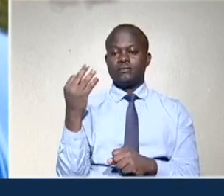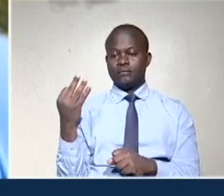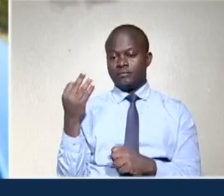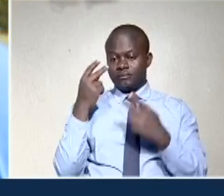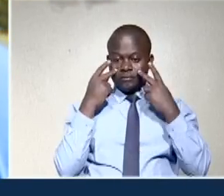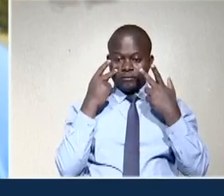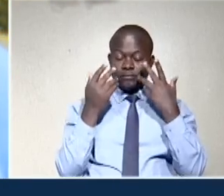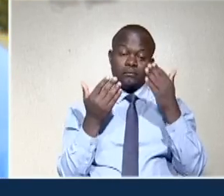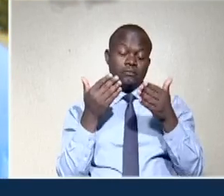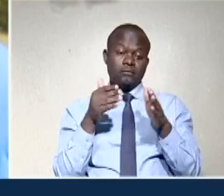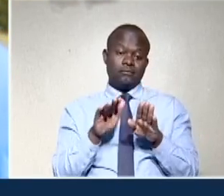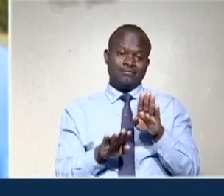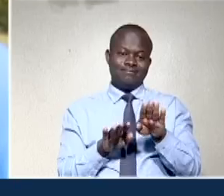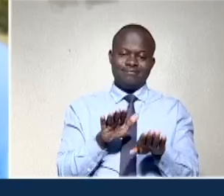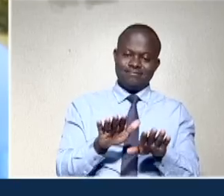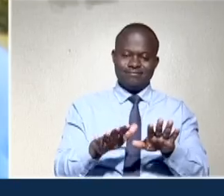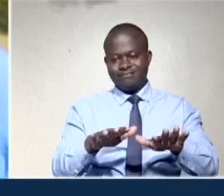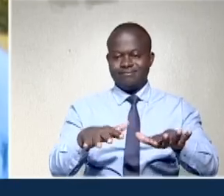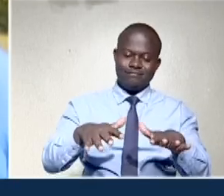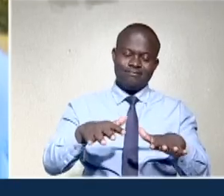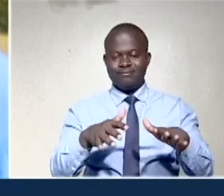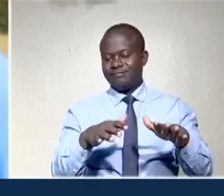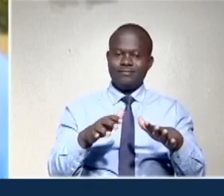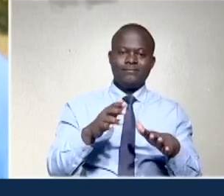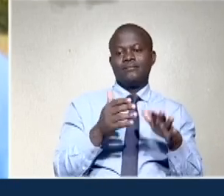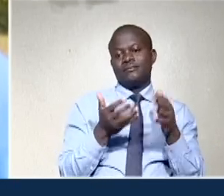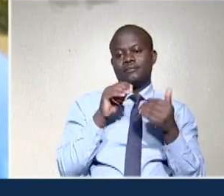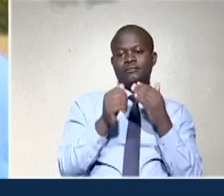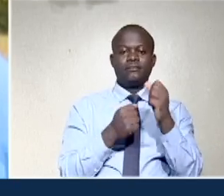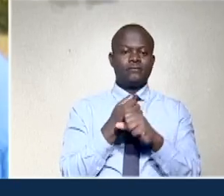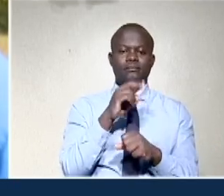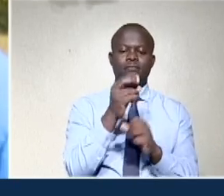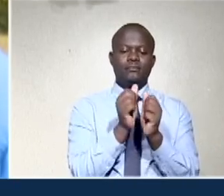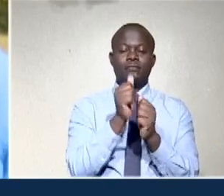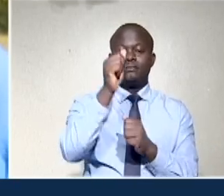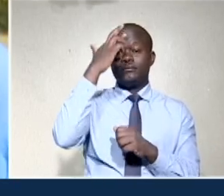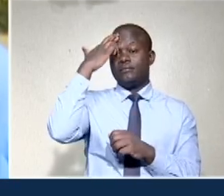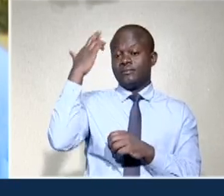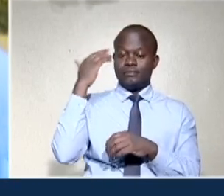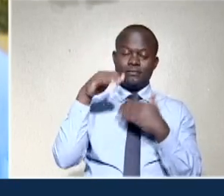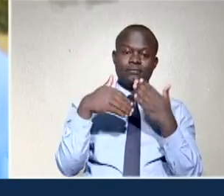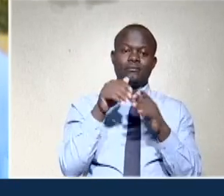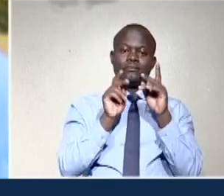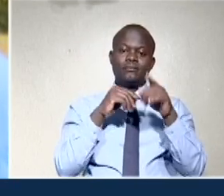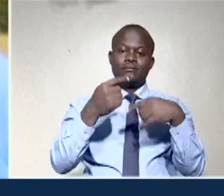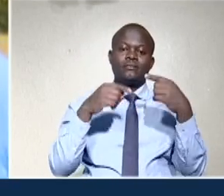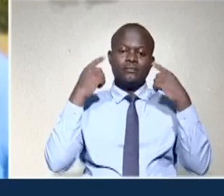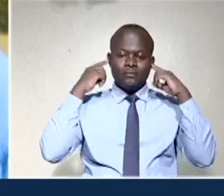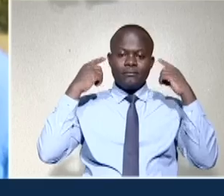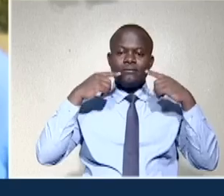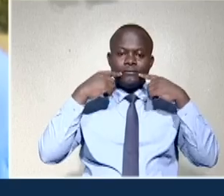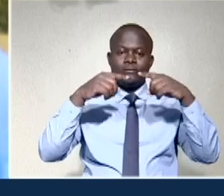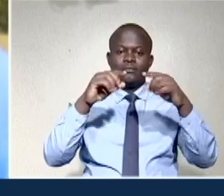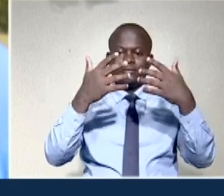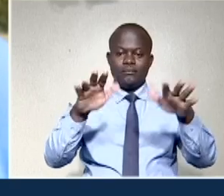ukabona wenda biragenda biguru ntege bikagira aho bipfura ngirango 2015 mwese murabyibuka abantu bakomeje kuvuga ngo